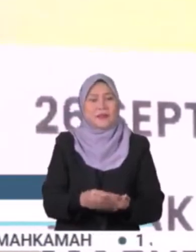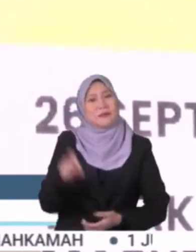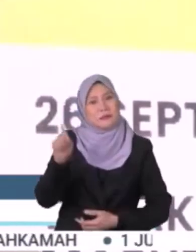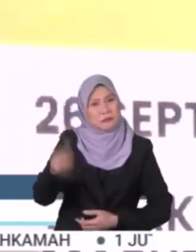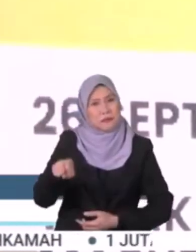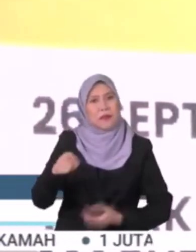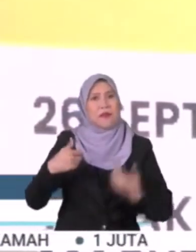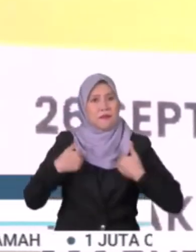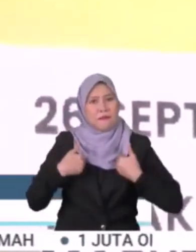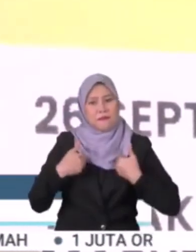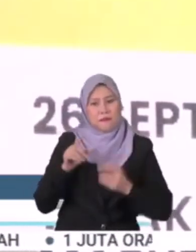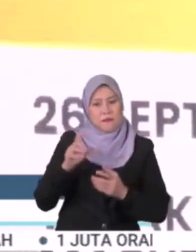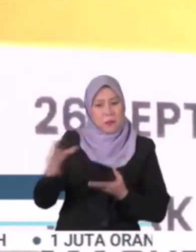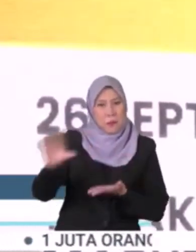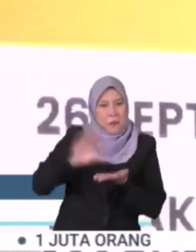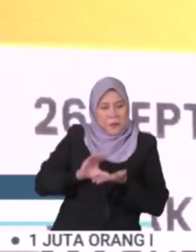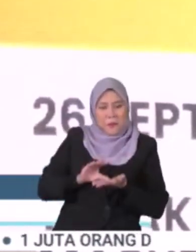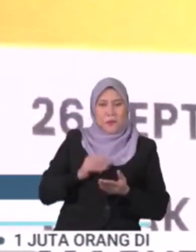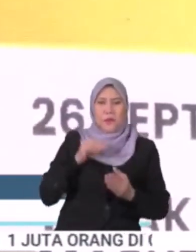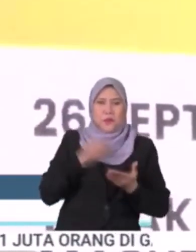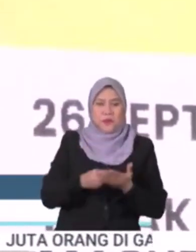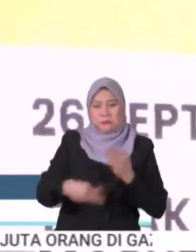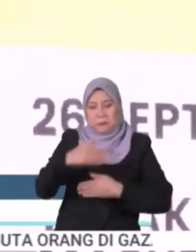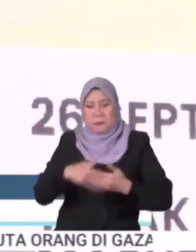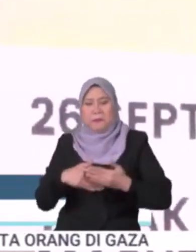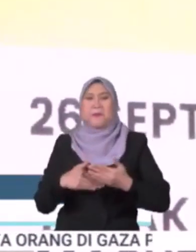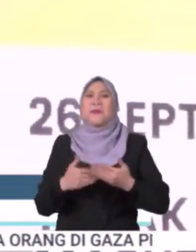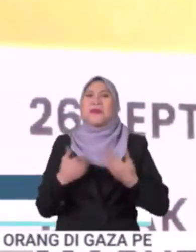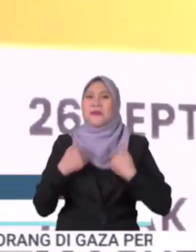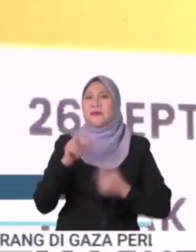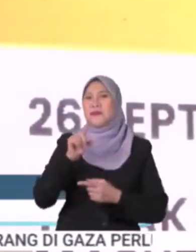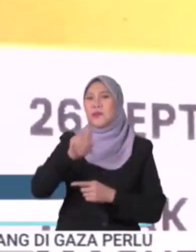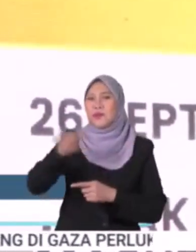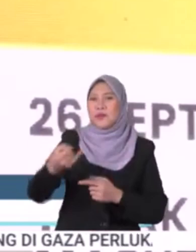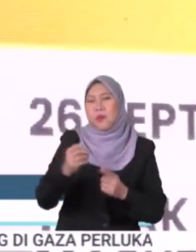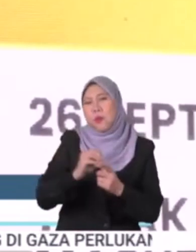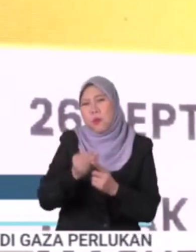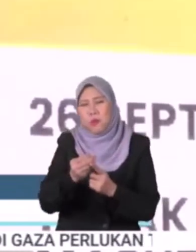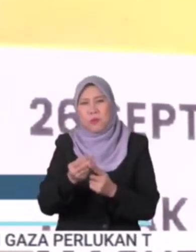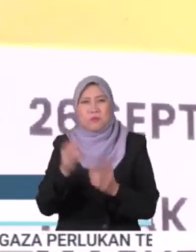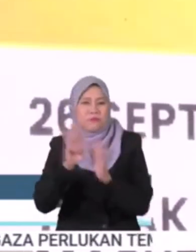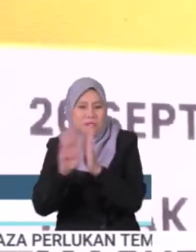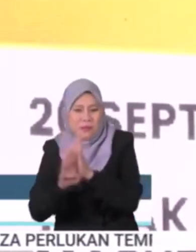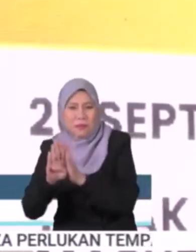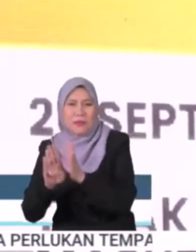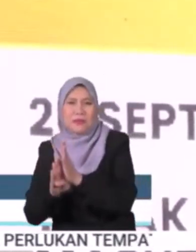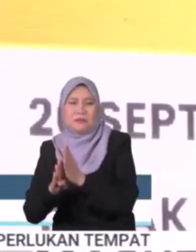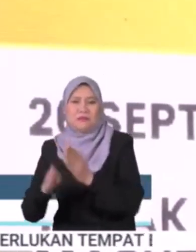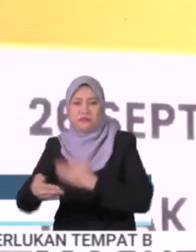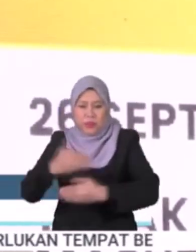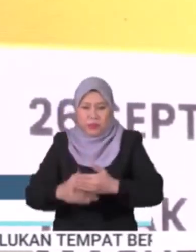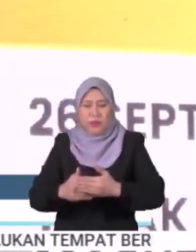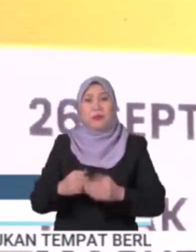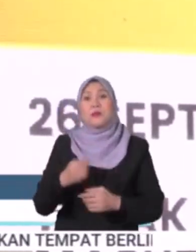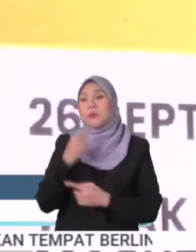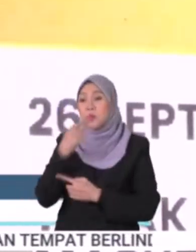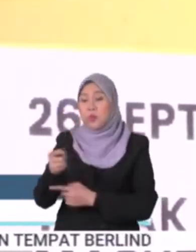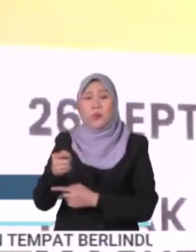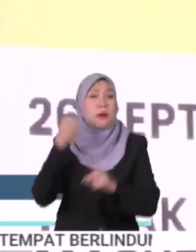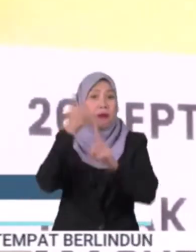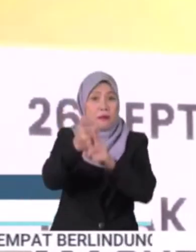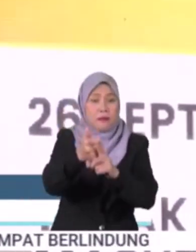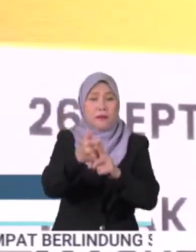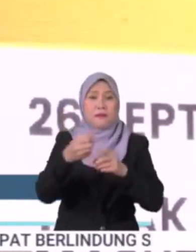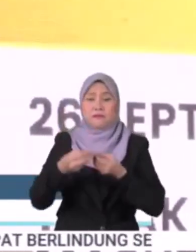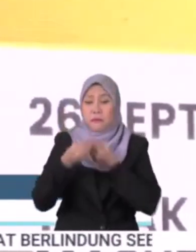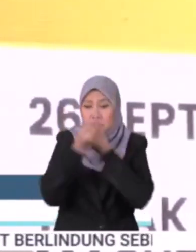mesti miliki ratus juta, ada yang berbilion ringgit. Kadang-kadang bila kita suruh isytihar harta, marah, dendam.